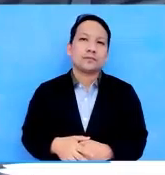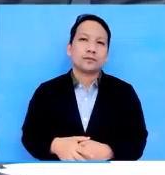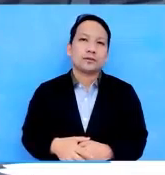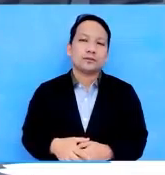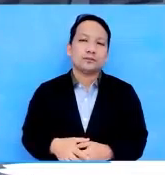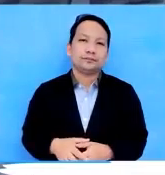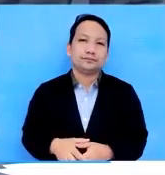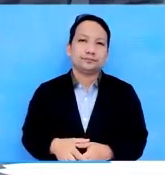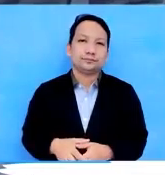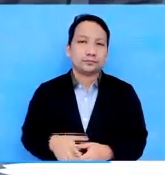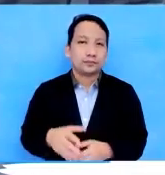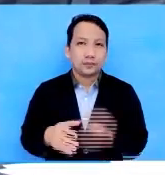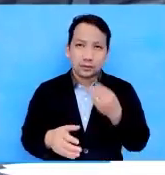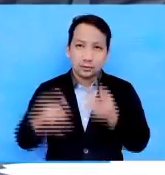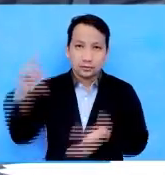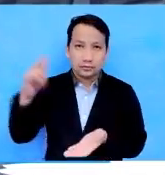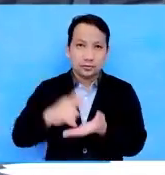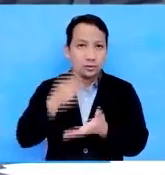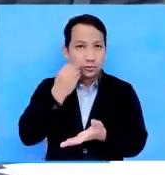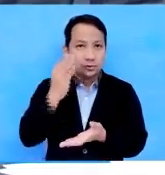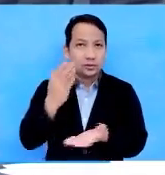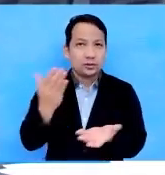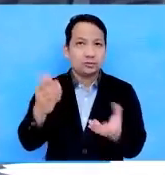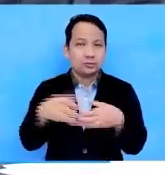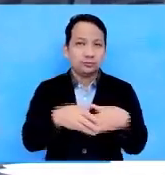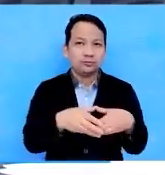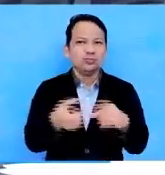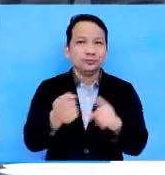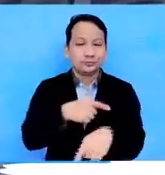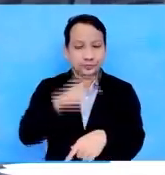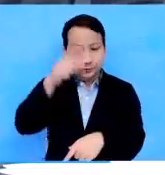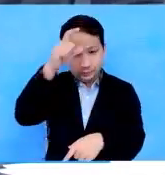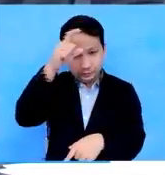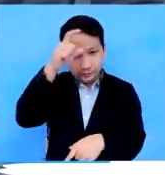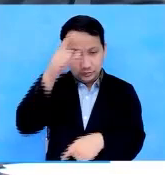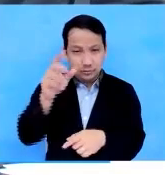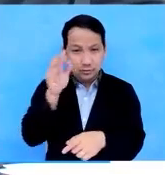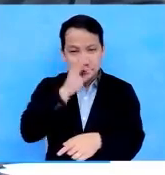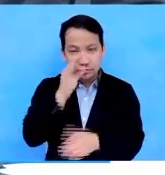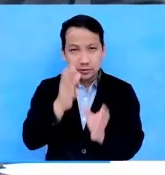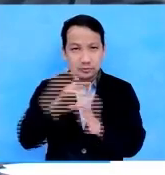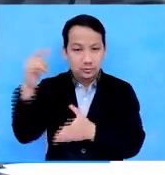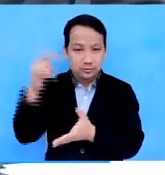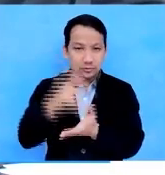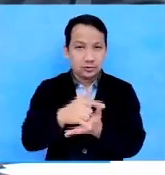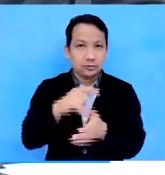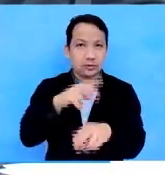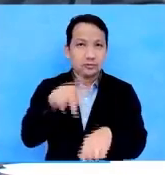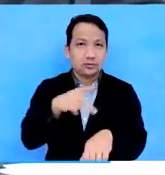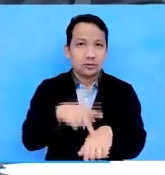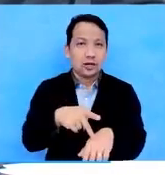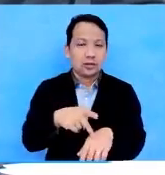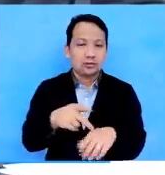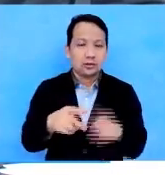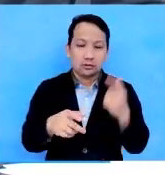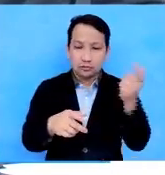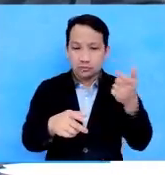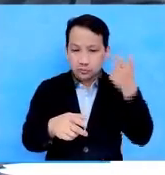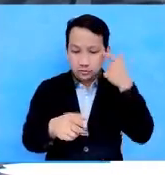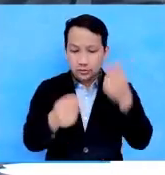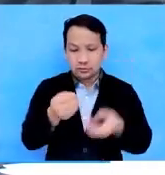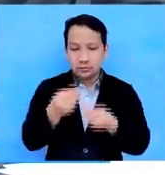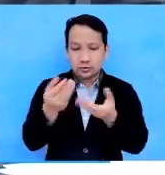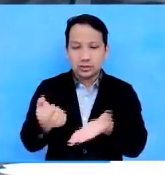Nakauwi na sa Pilipinas ang unang batch ng repatriates mula sa Turkey. Binigyan sila ng tulong pinansyal ng pamahalaan para makapagsimula